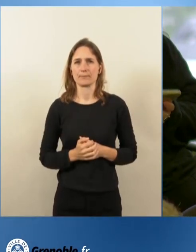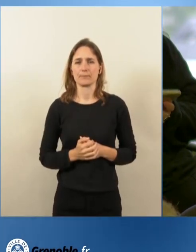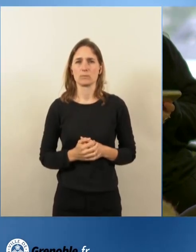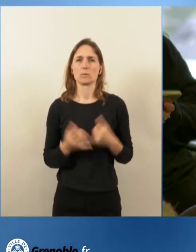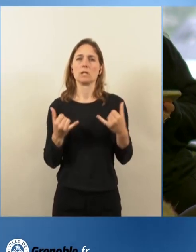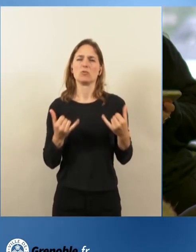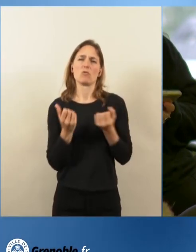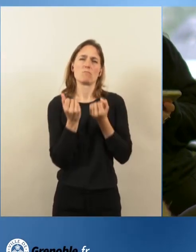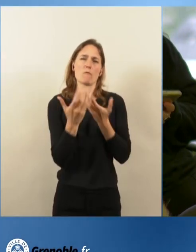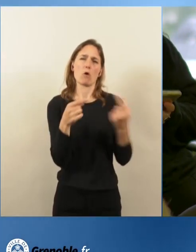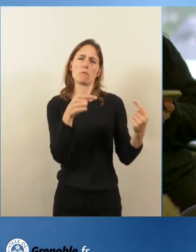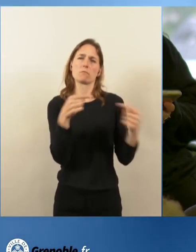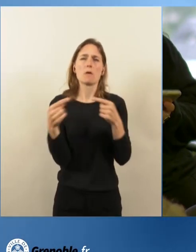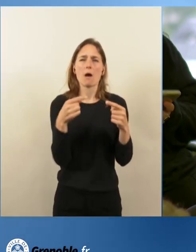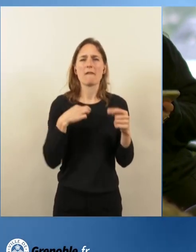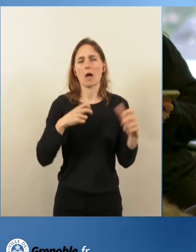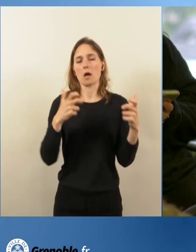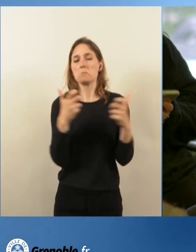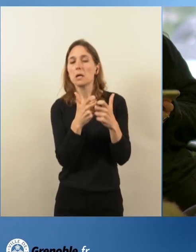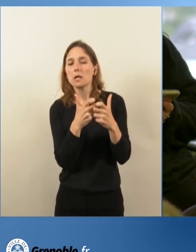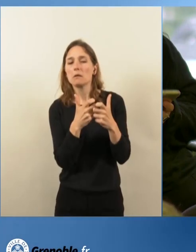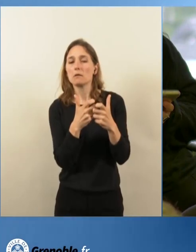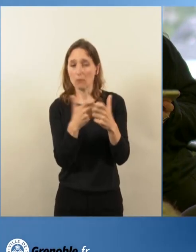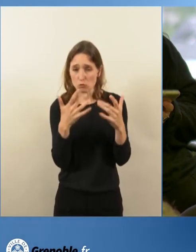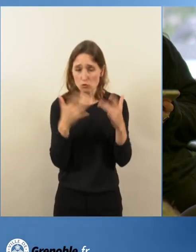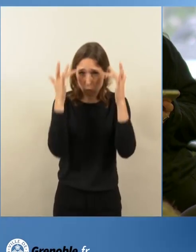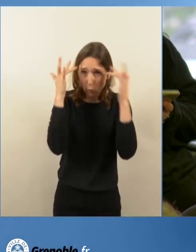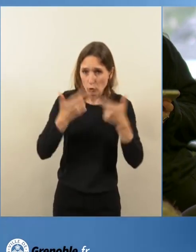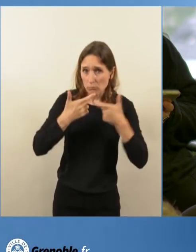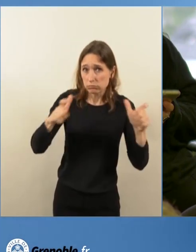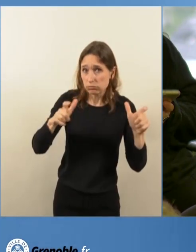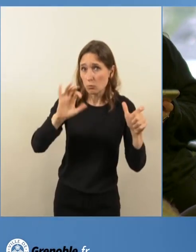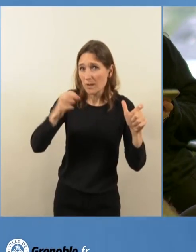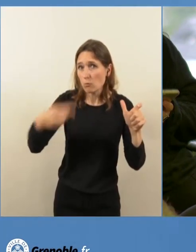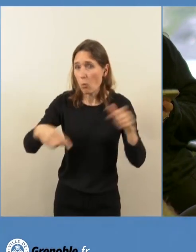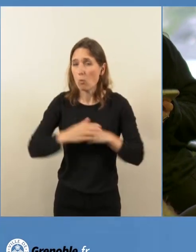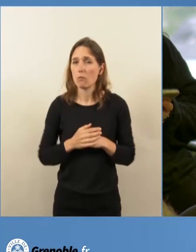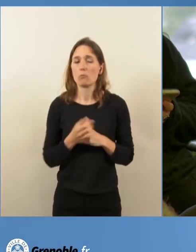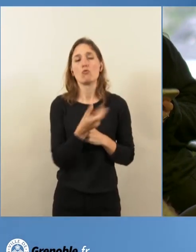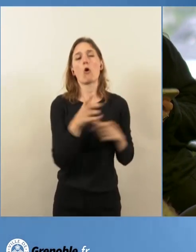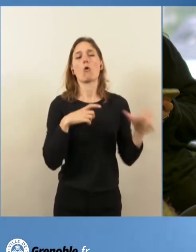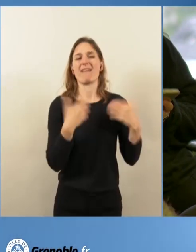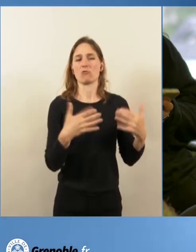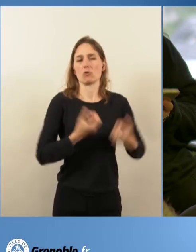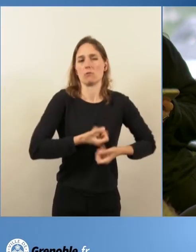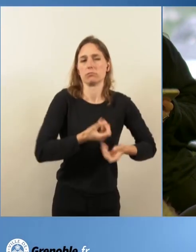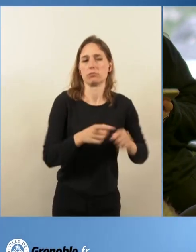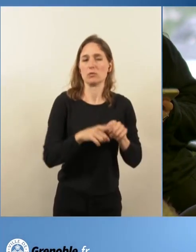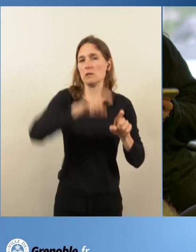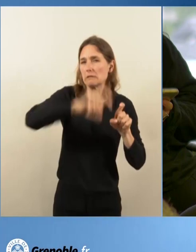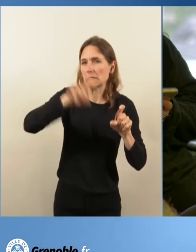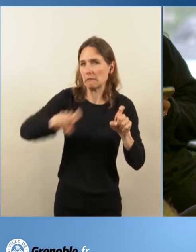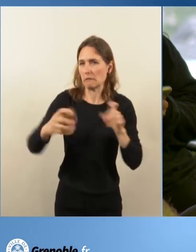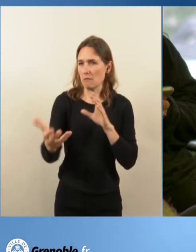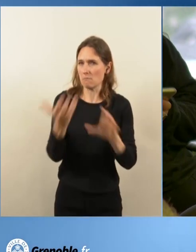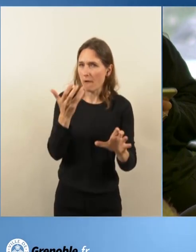du rôle ou non de la tarification dans la fréquentation quelques collègues l'ont porté la littérature spécialisée sur la question montre qu'il s'agit